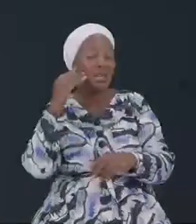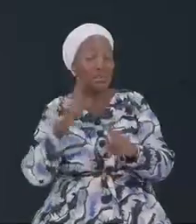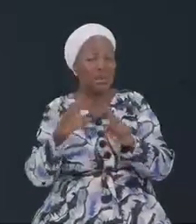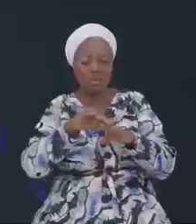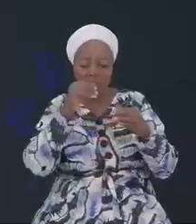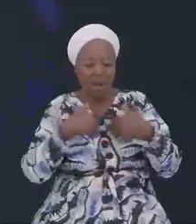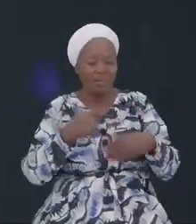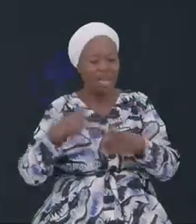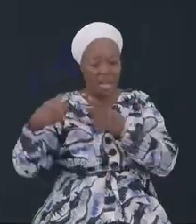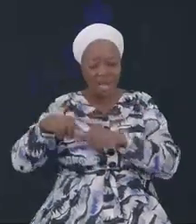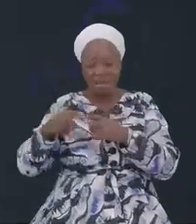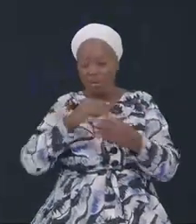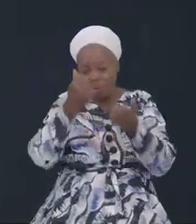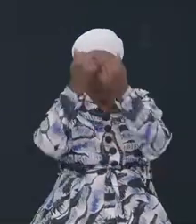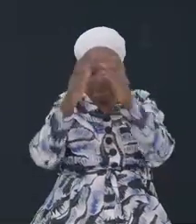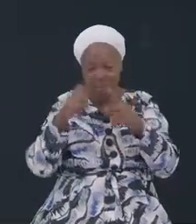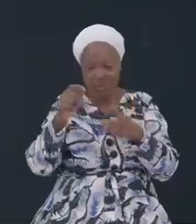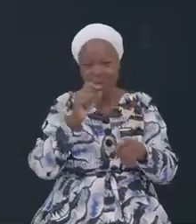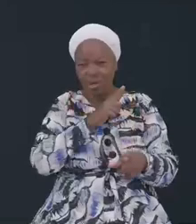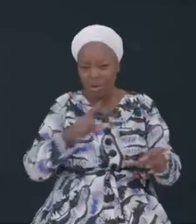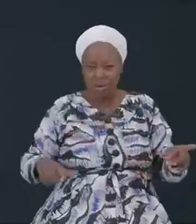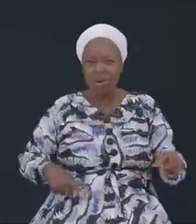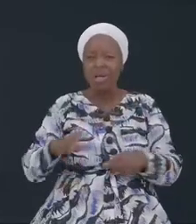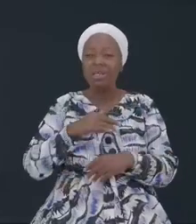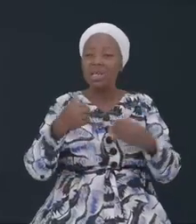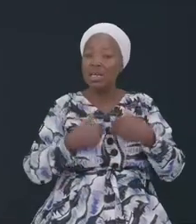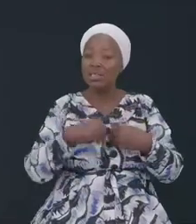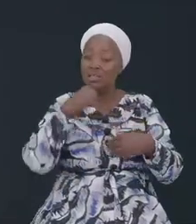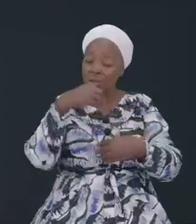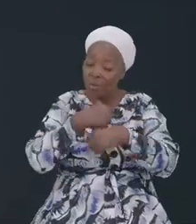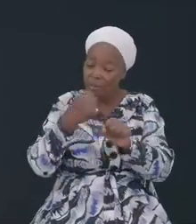pour obéir au Seigneur. Il n'a pas fait du Seigneur